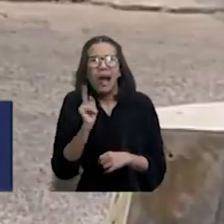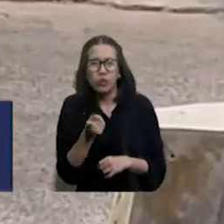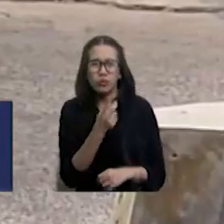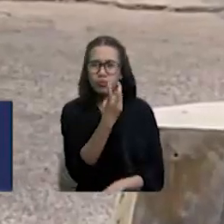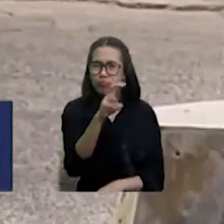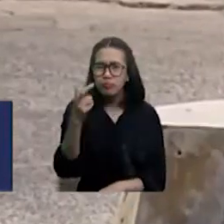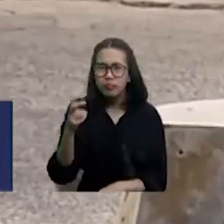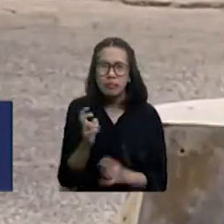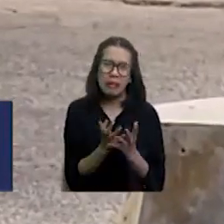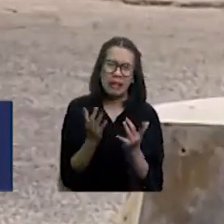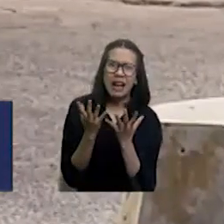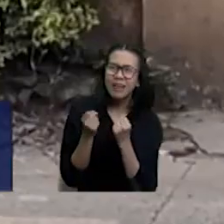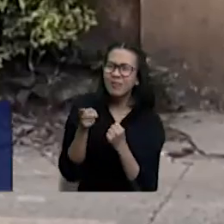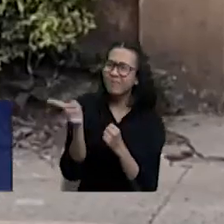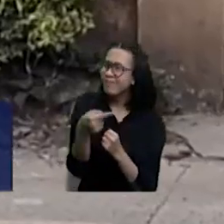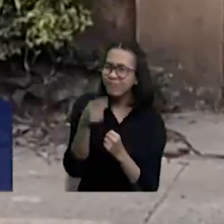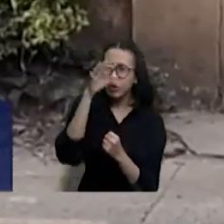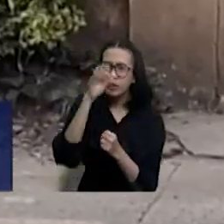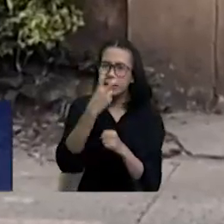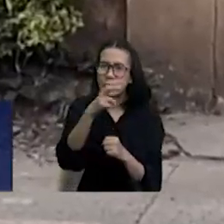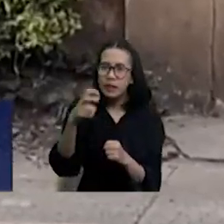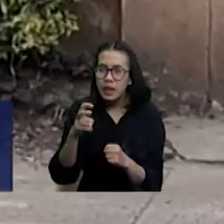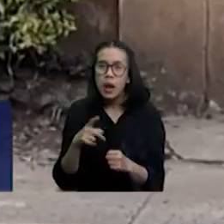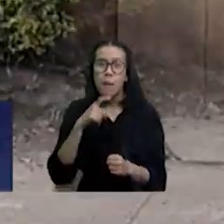bisa dicegah dan meminta orang tua mengawasi anak mereka.